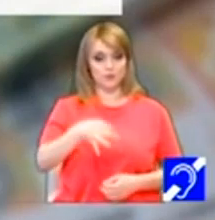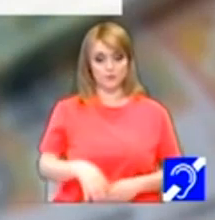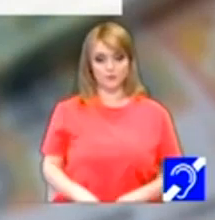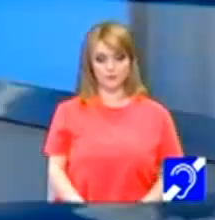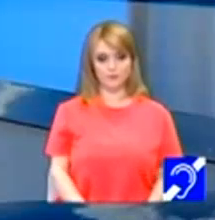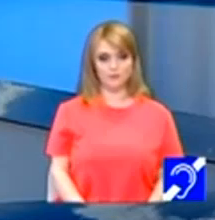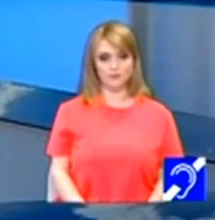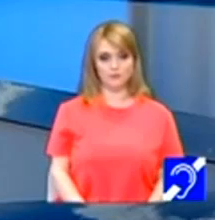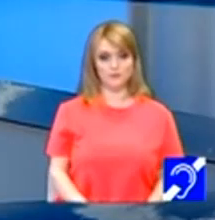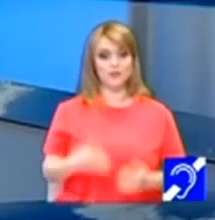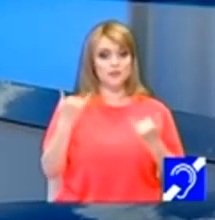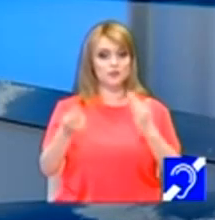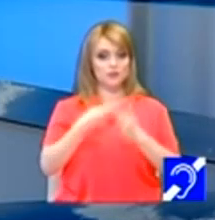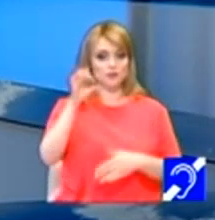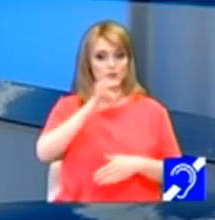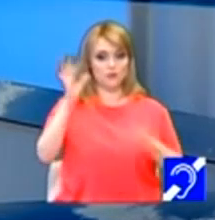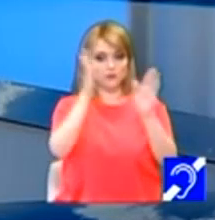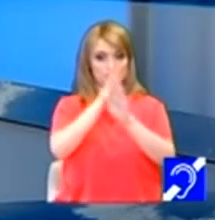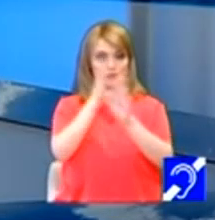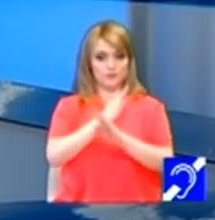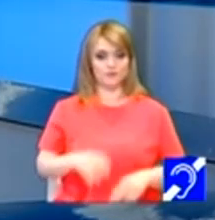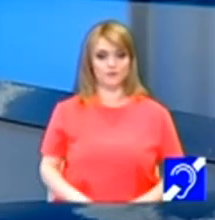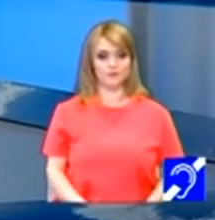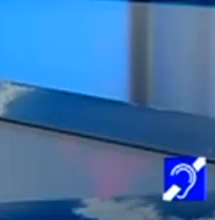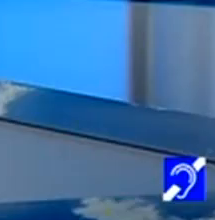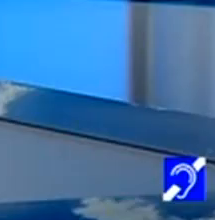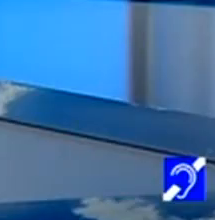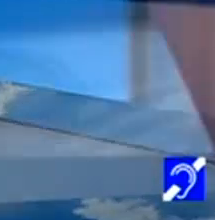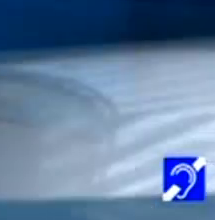bani. Iar pe final să vedem datele meteo.